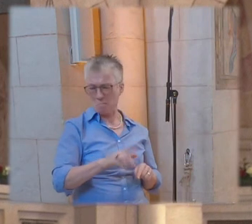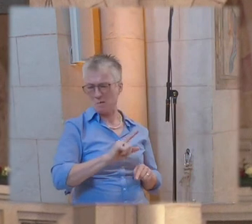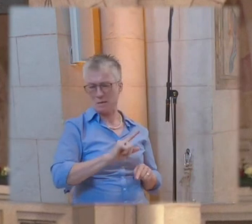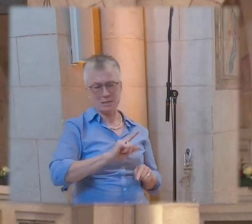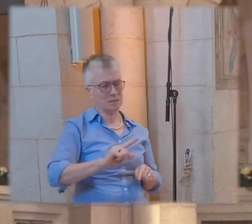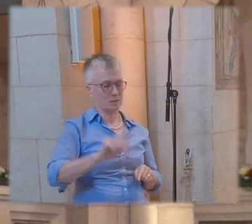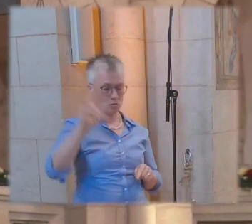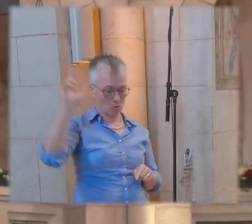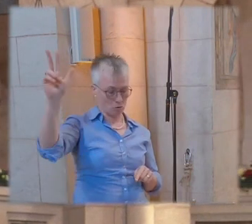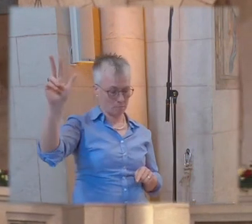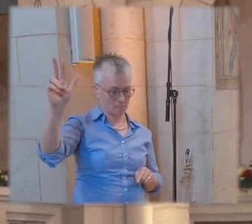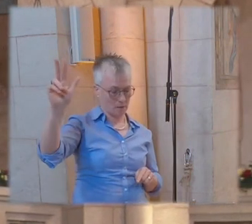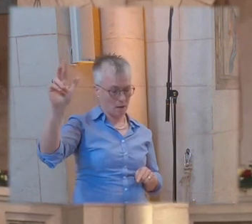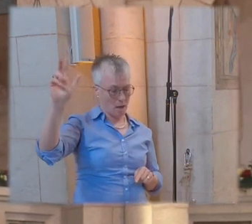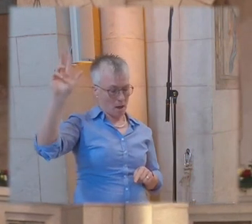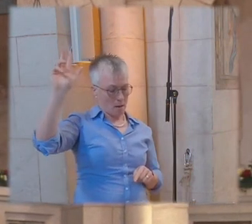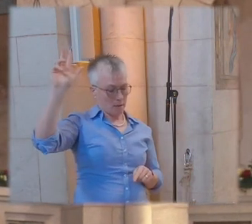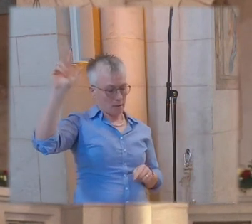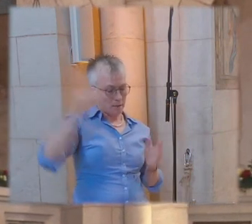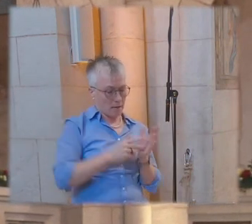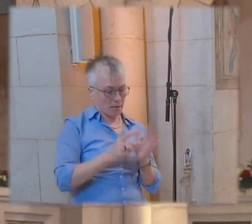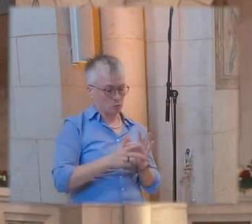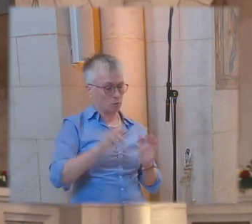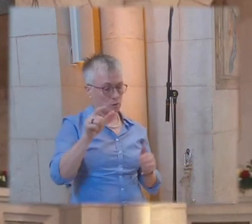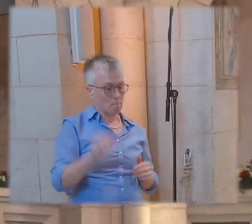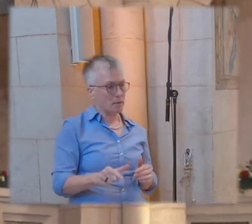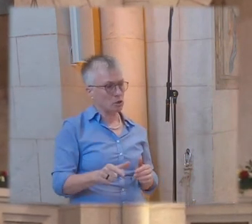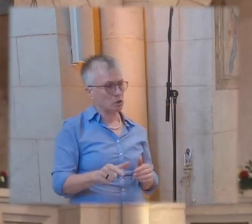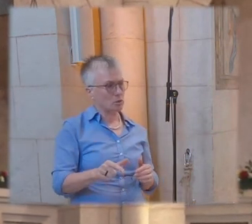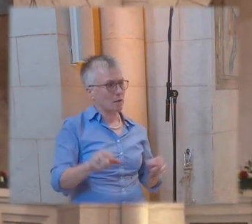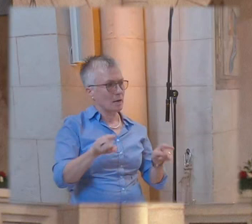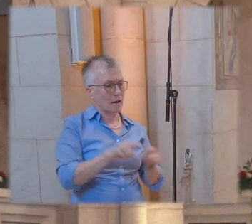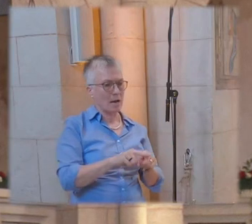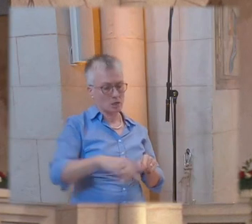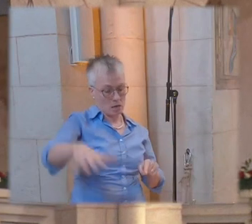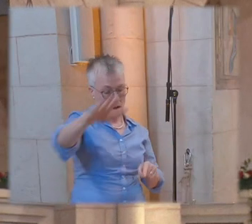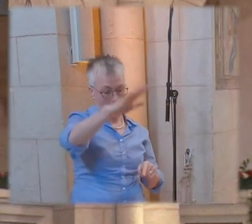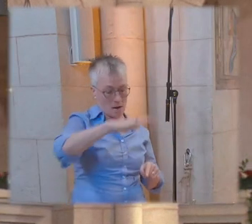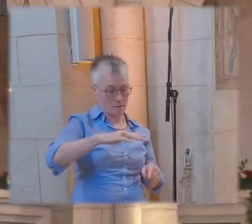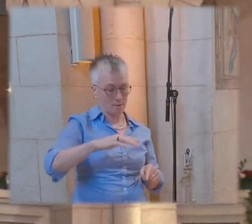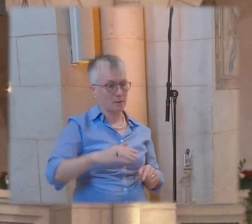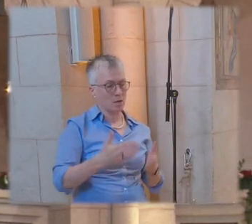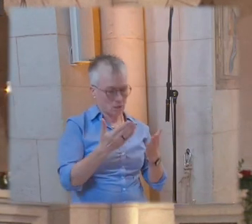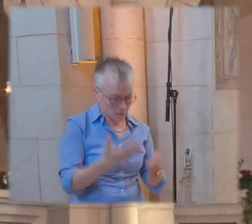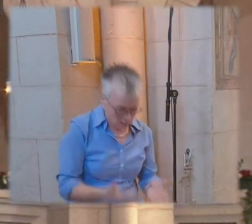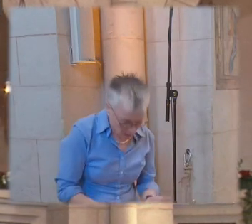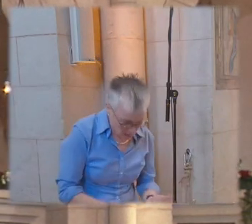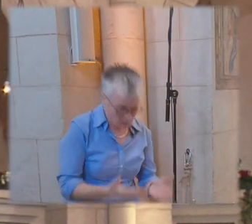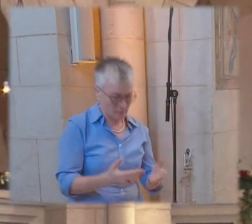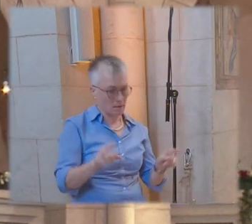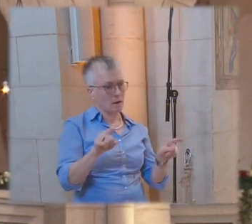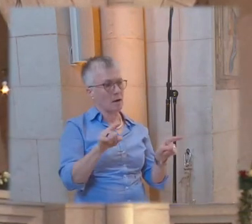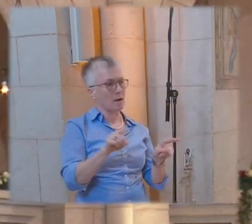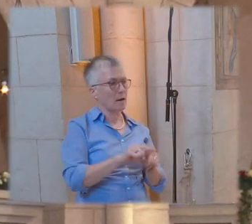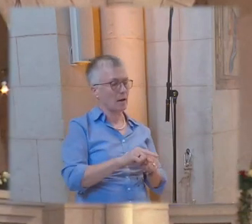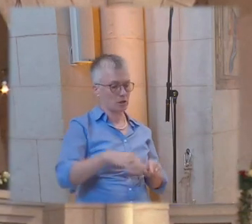gleich, hielt aber nicht daran fest, Gott gleich zu sein, sondern er entäußerte sich